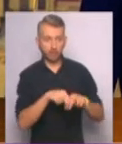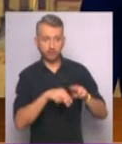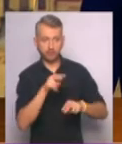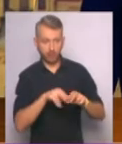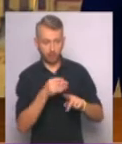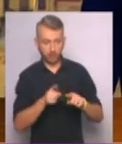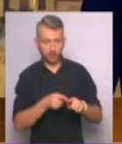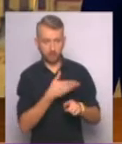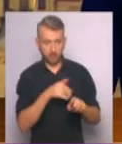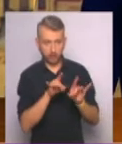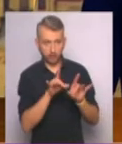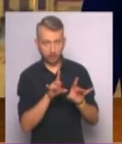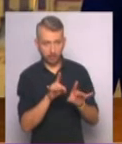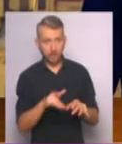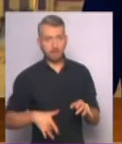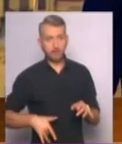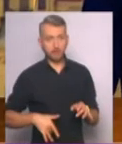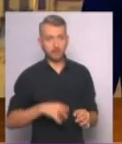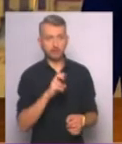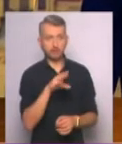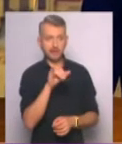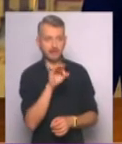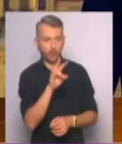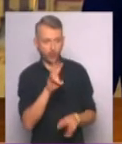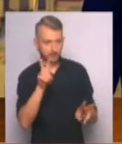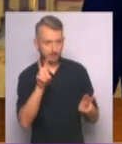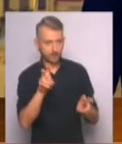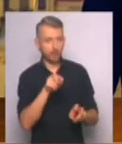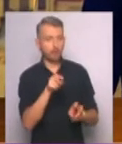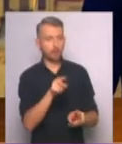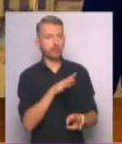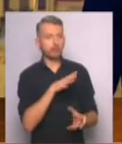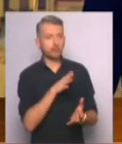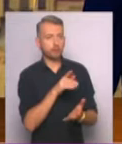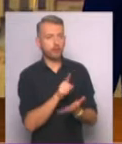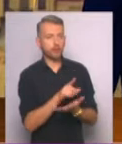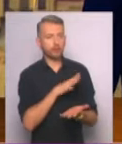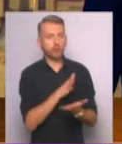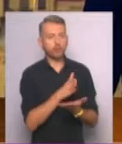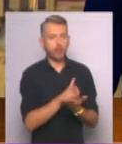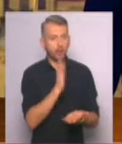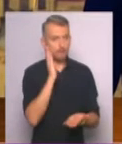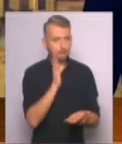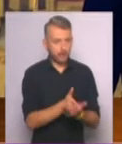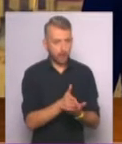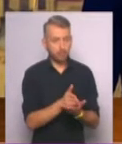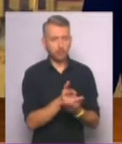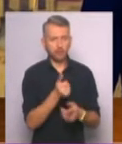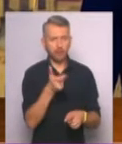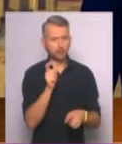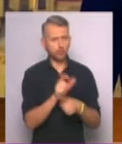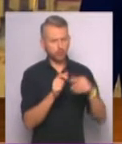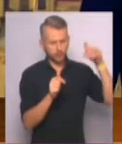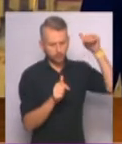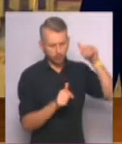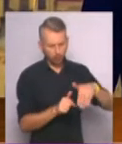яке ми вели мову, так званий Печерський бастіон, воно розміщувалось, повинно було розміщуватись прямо, прямісінько на дуже стрімкому